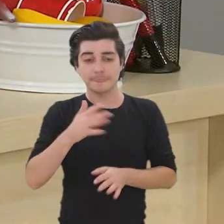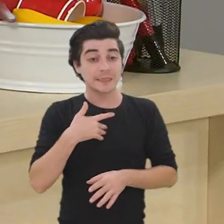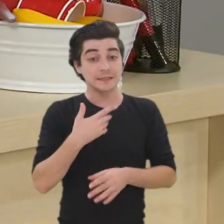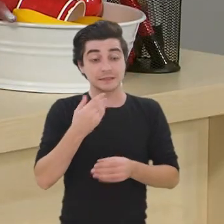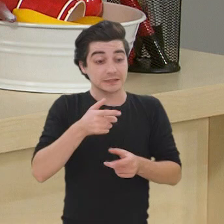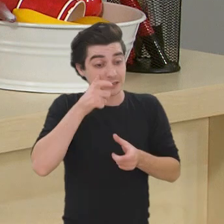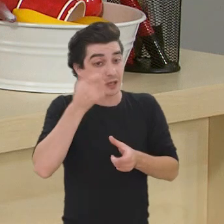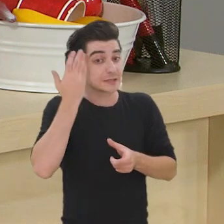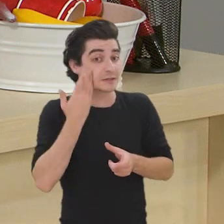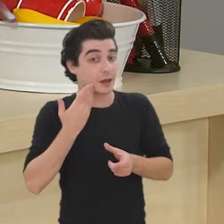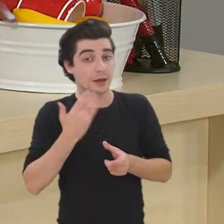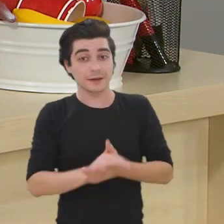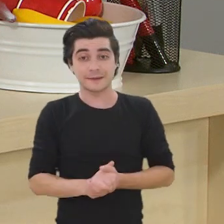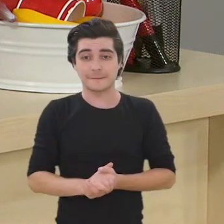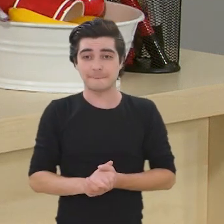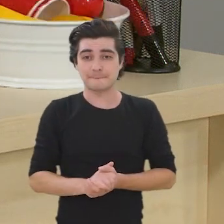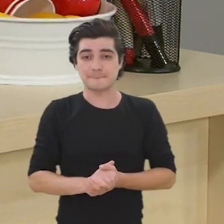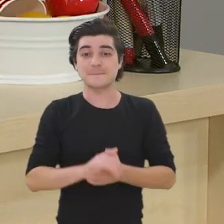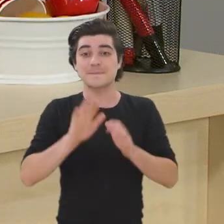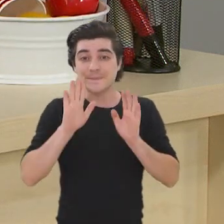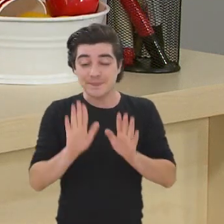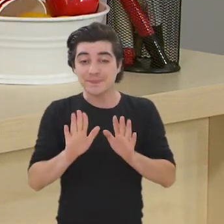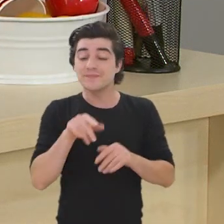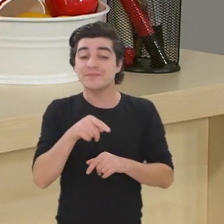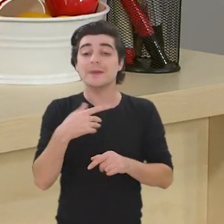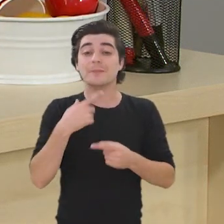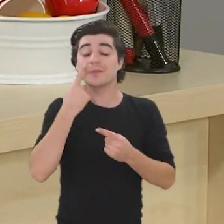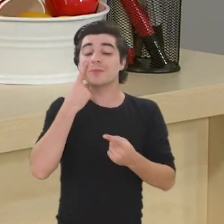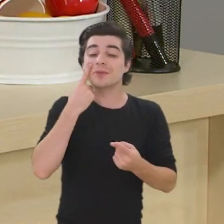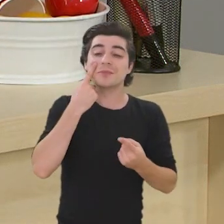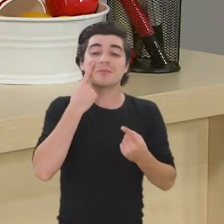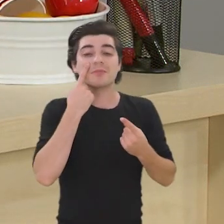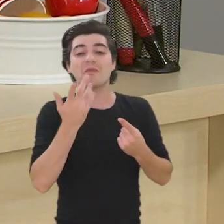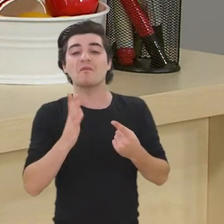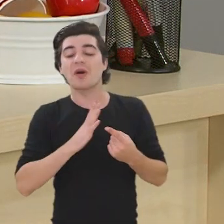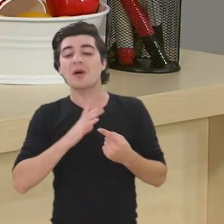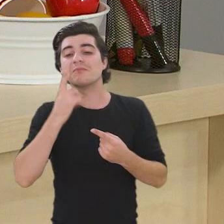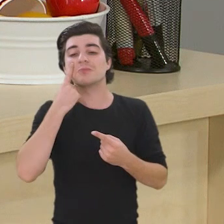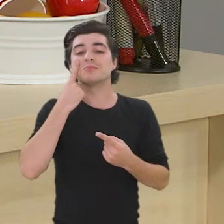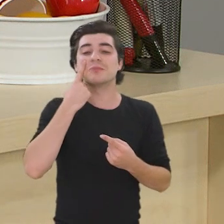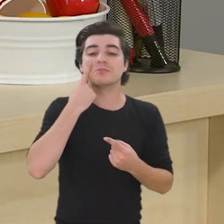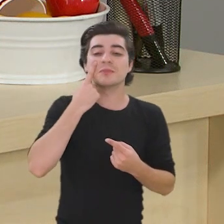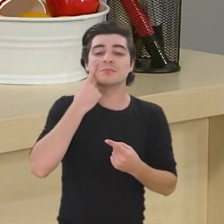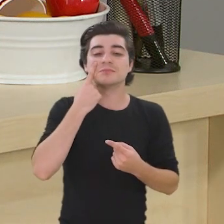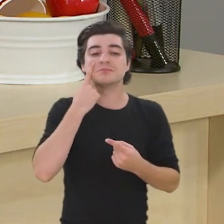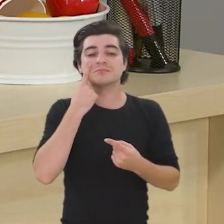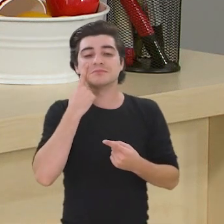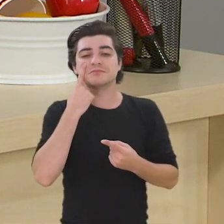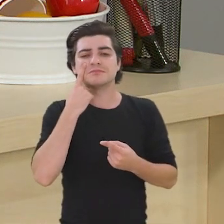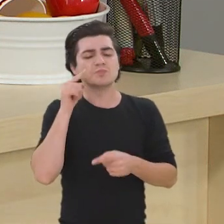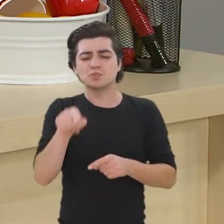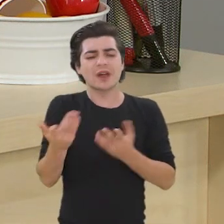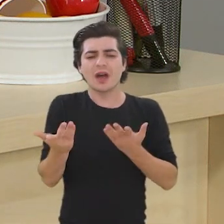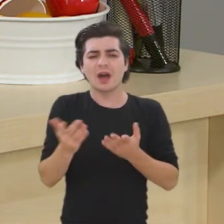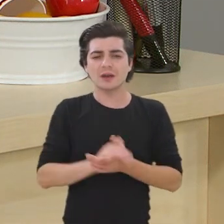çok dikkatlice izle. Hemen bakıyorum, bakıyorum, bakıyorum. Burada neler var, neler var.